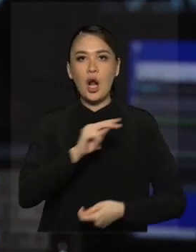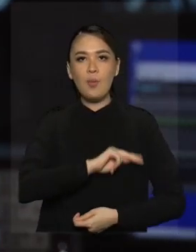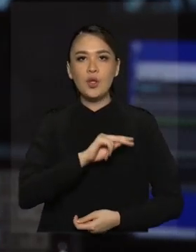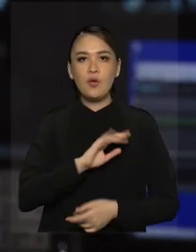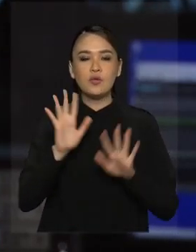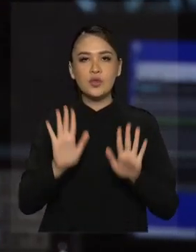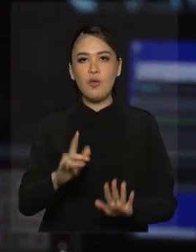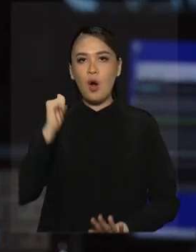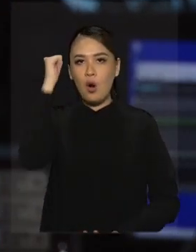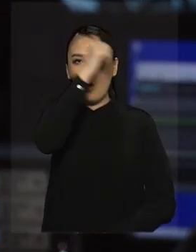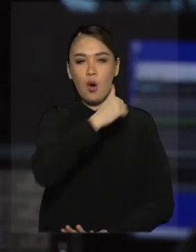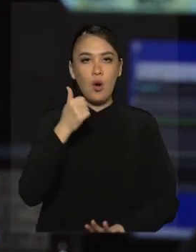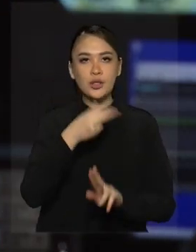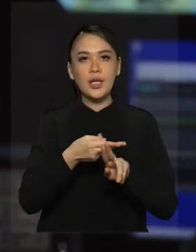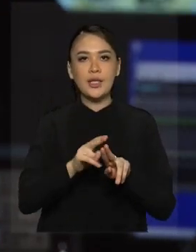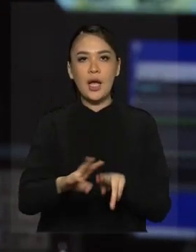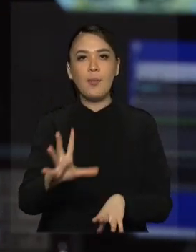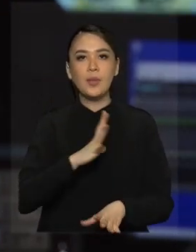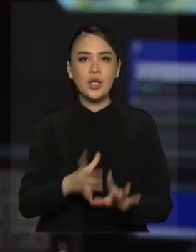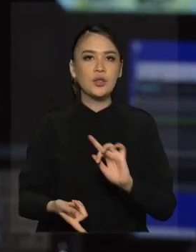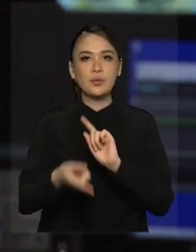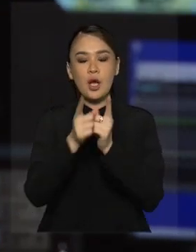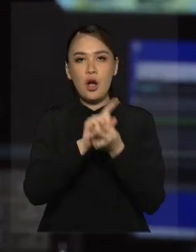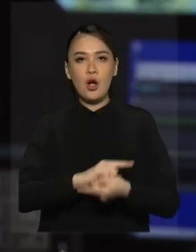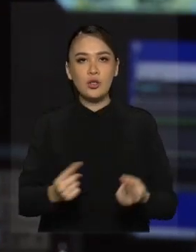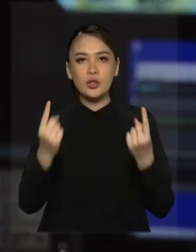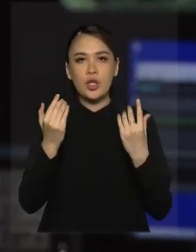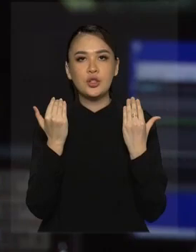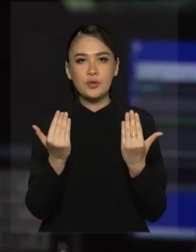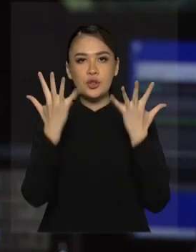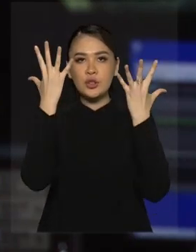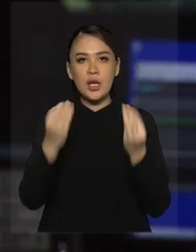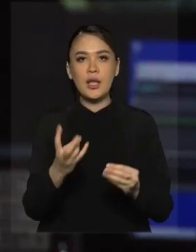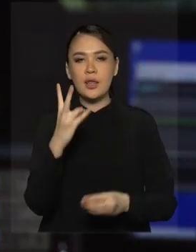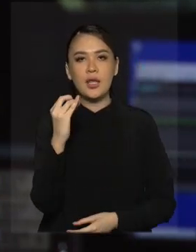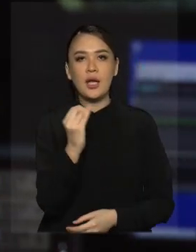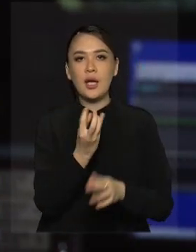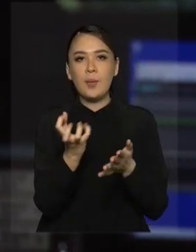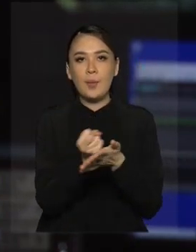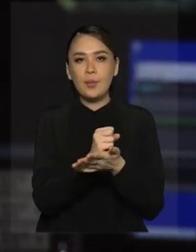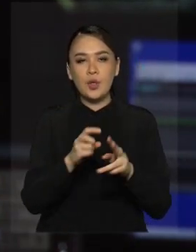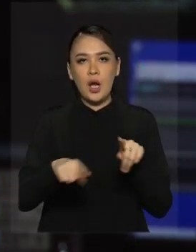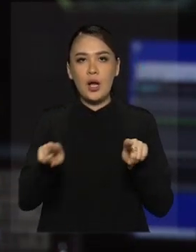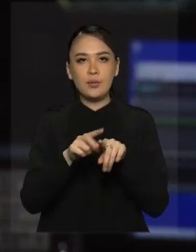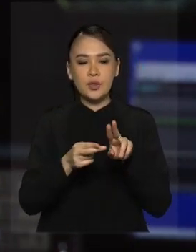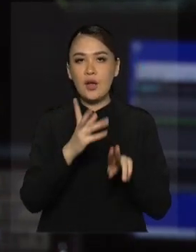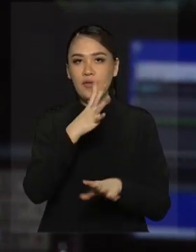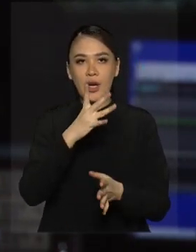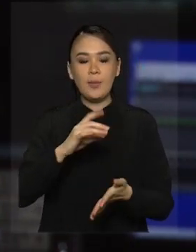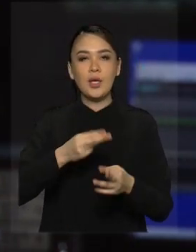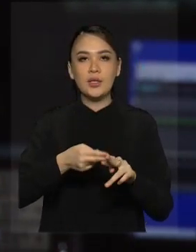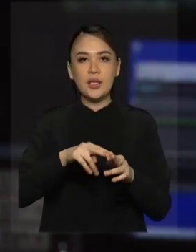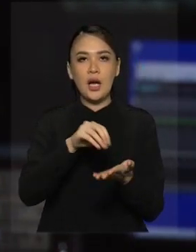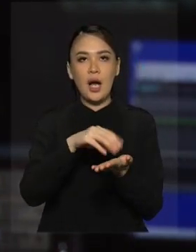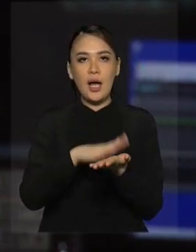всего год, поэтому производить кардинальные перемены на сегодняшний день нецелесообразно. В то же время назначение в